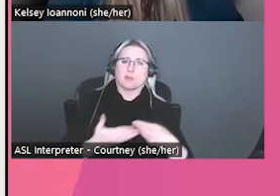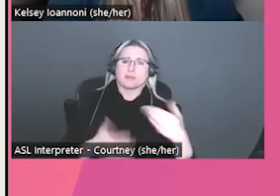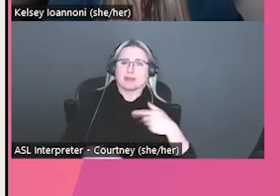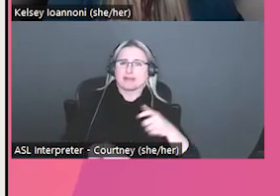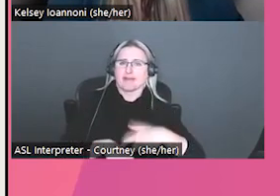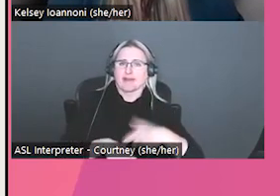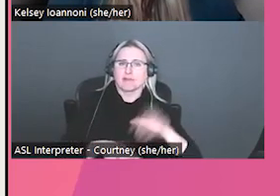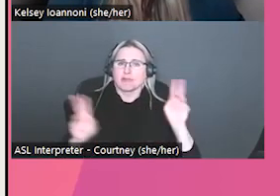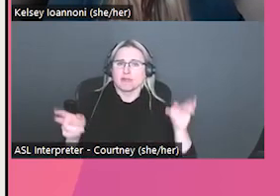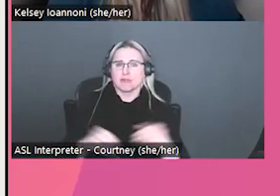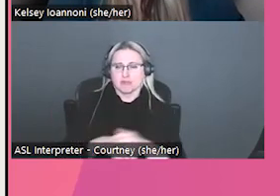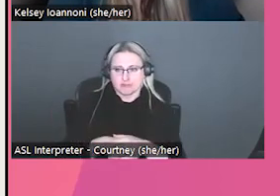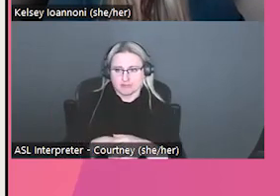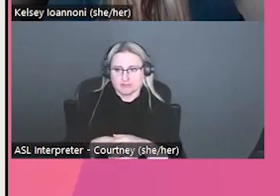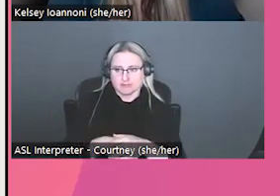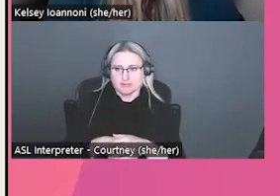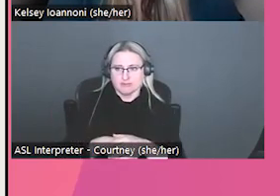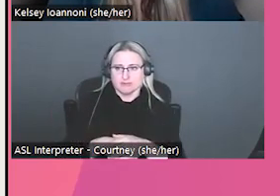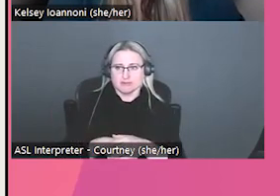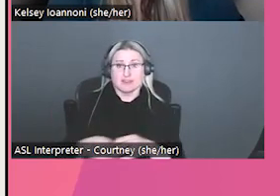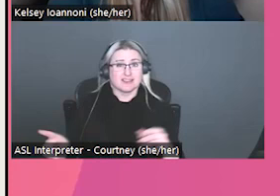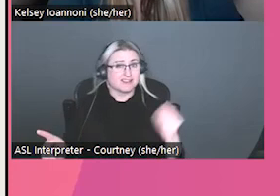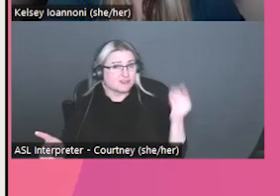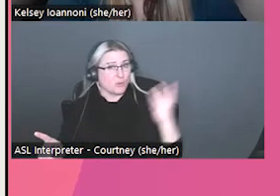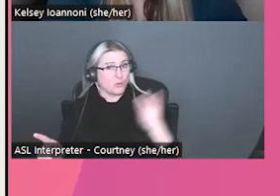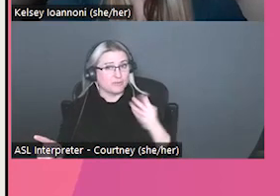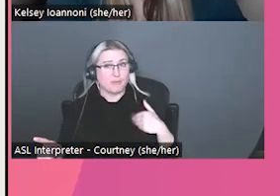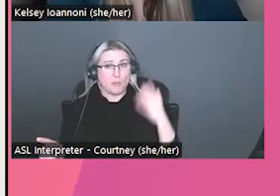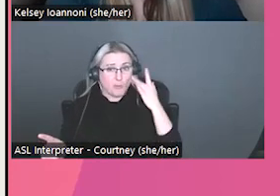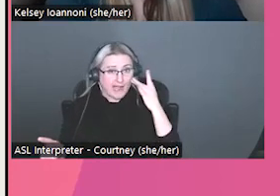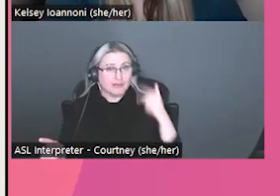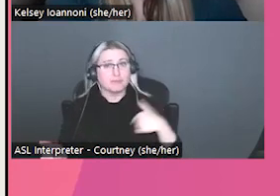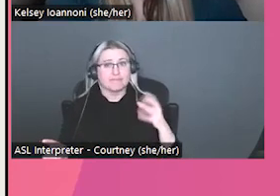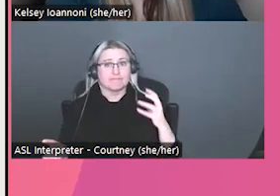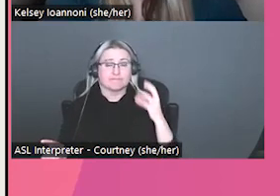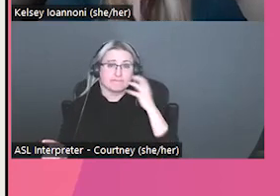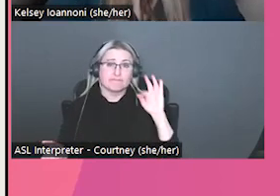peine? Pourquoi perdre mon temps? Pourquoi perdre mon temps simplement pour me faire dire que c'est parce que vous êtes grosse?